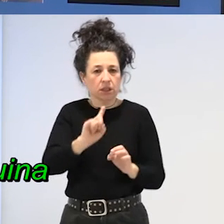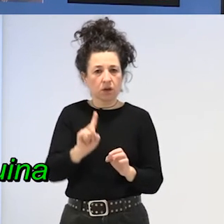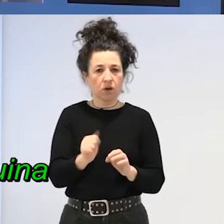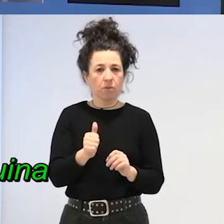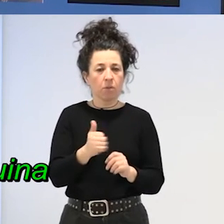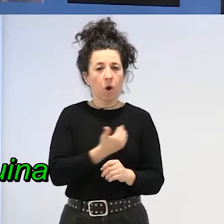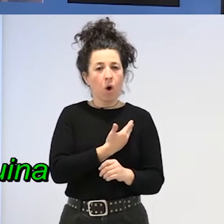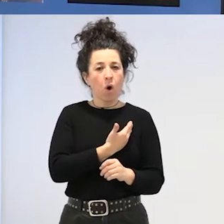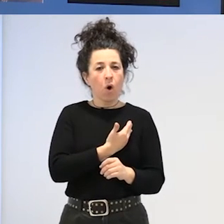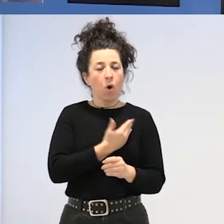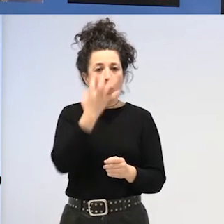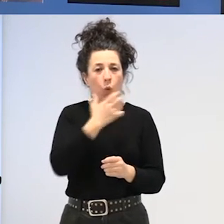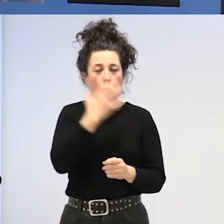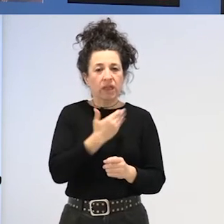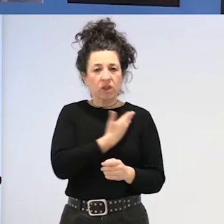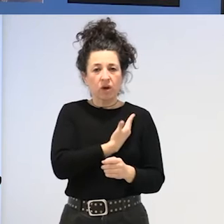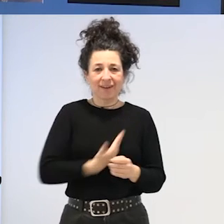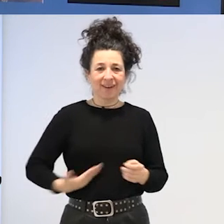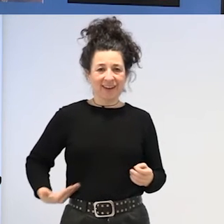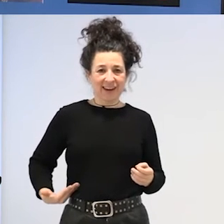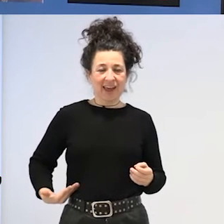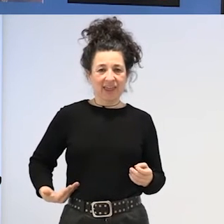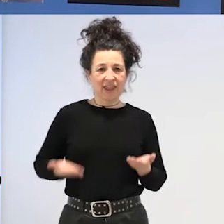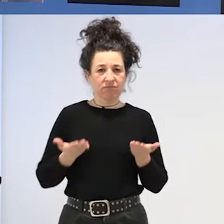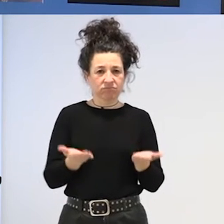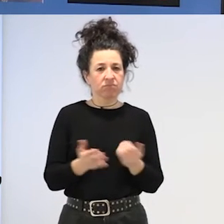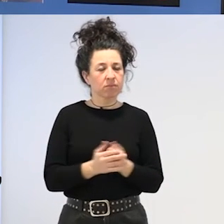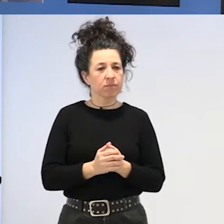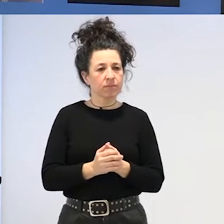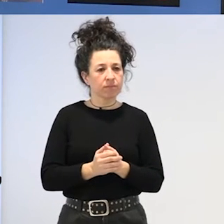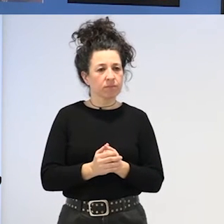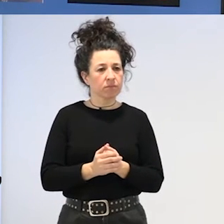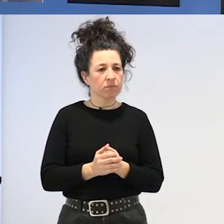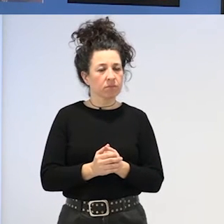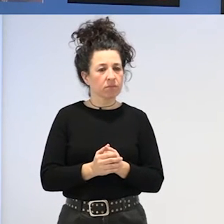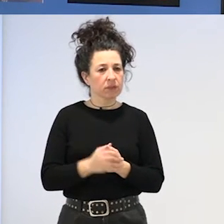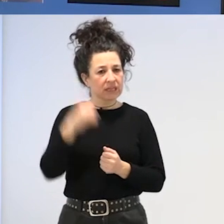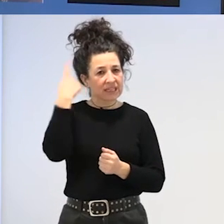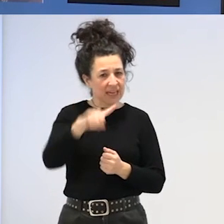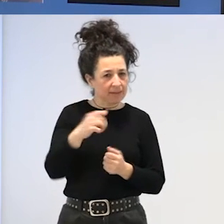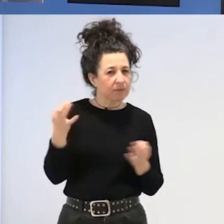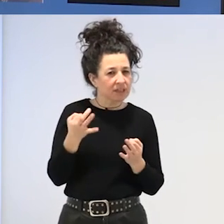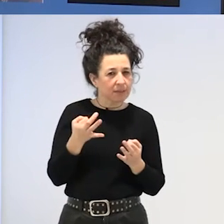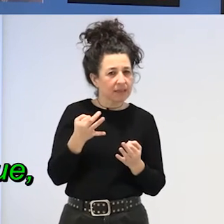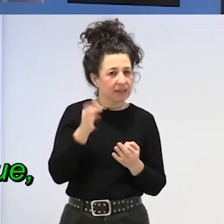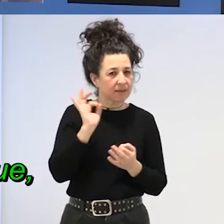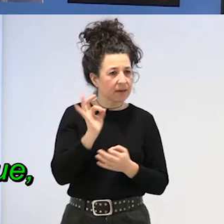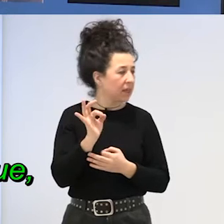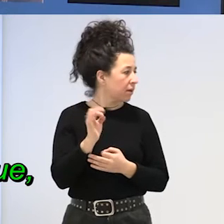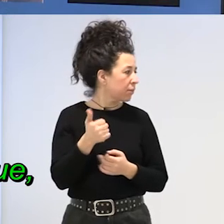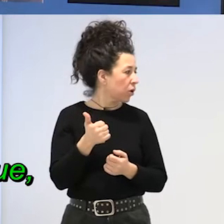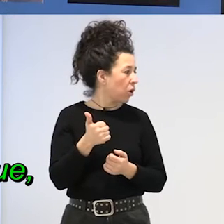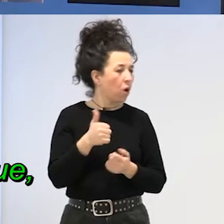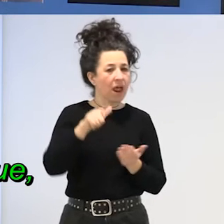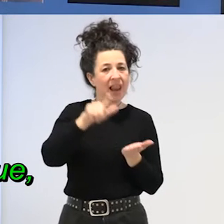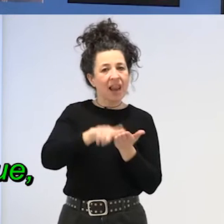ipuina nahiko famatua da, badakigu zer gertatzen den, uste dut, orokorrean. Lengua maternan,